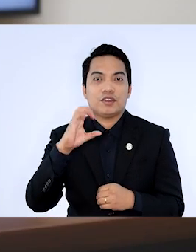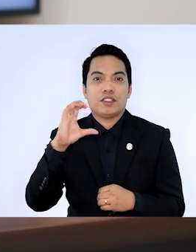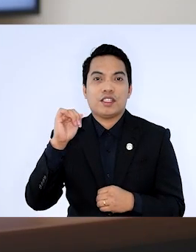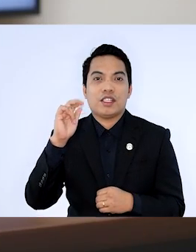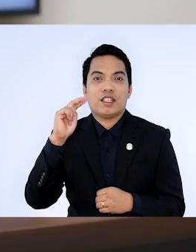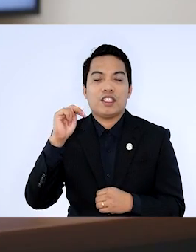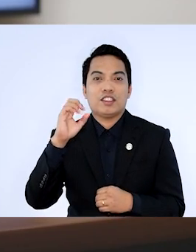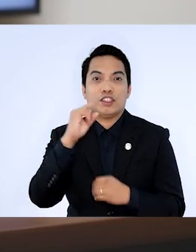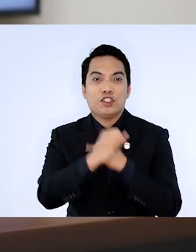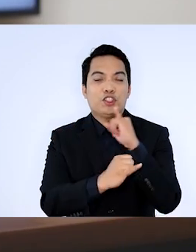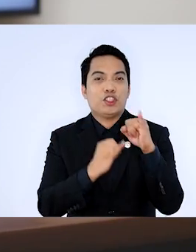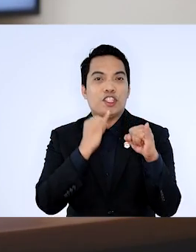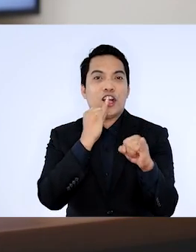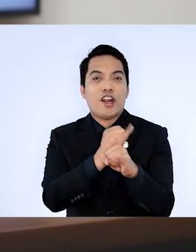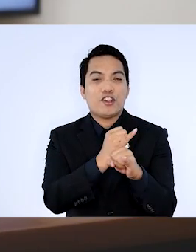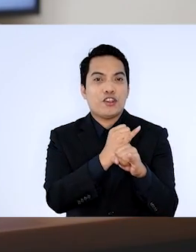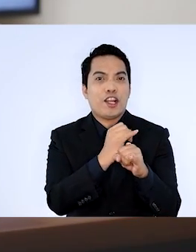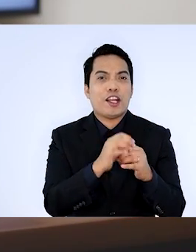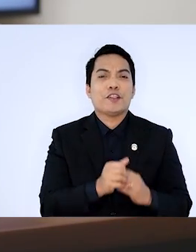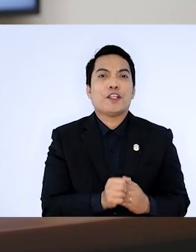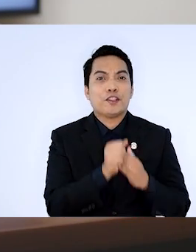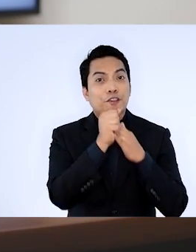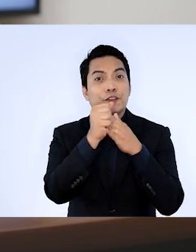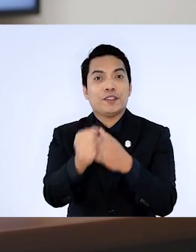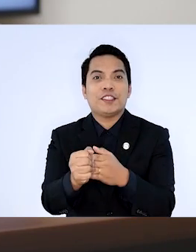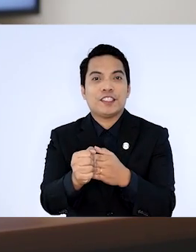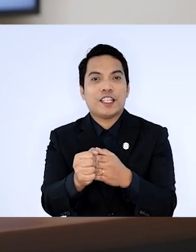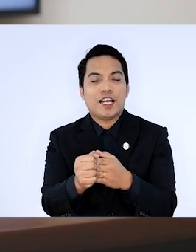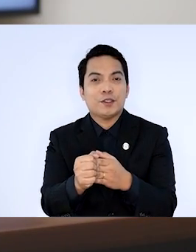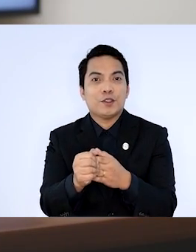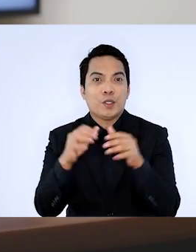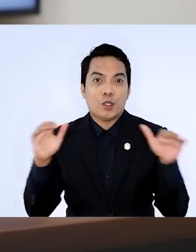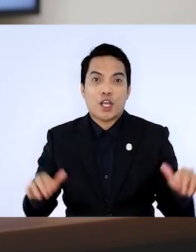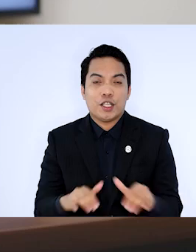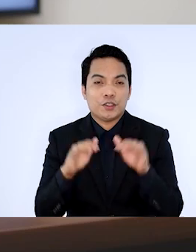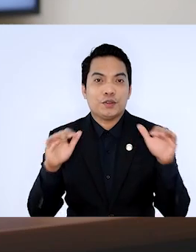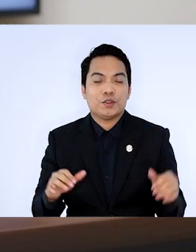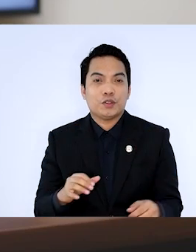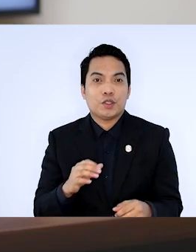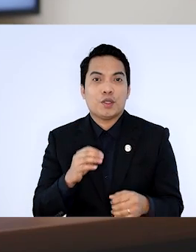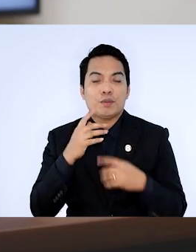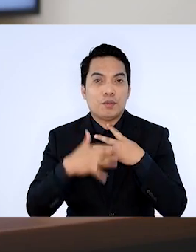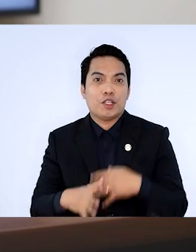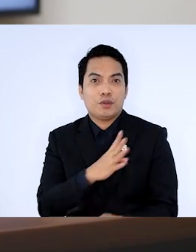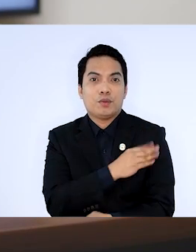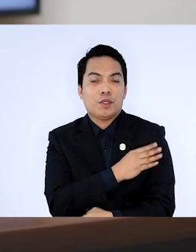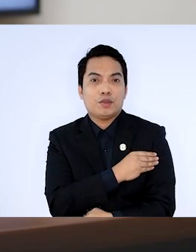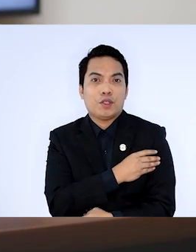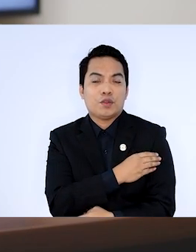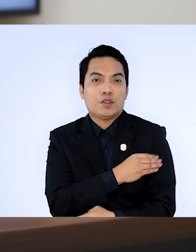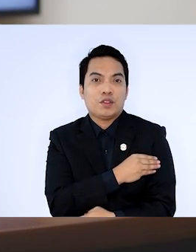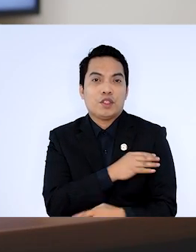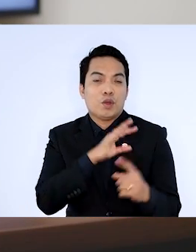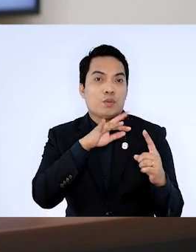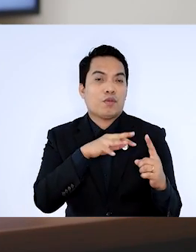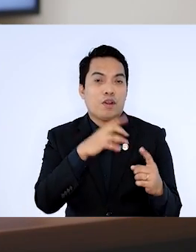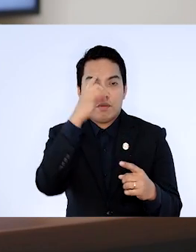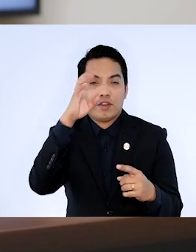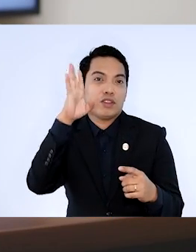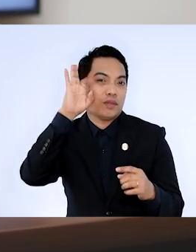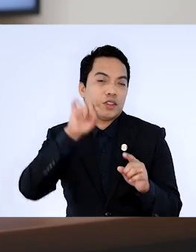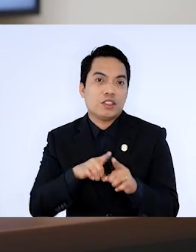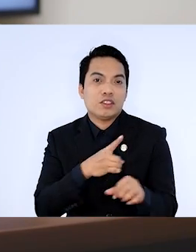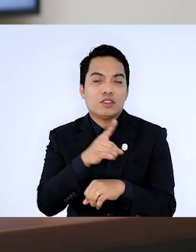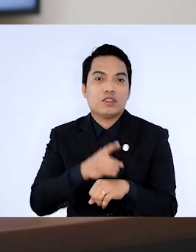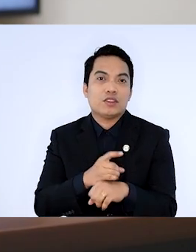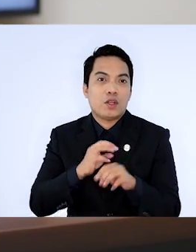of Communicators and Networkers o SCAN International ang pagsasagawa ng blood pressure monitoring para sa mga kapatid